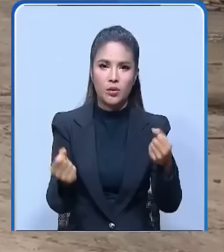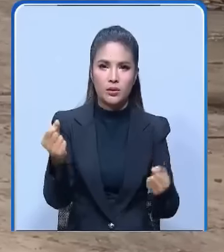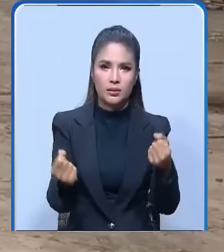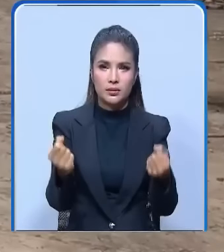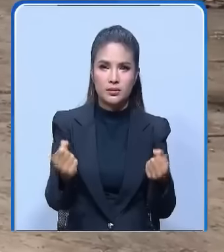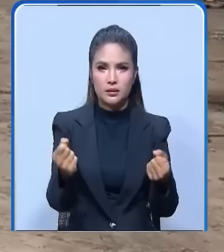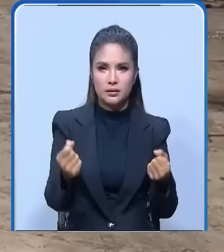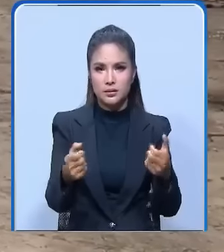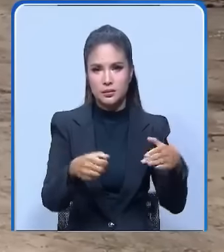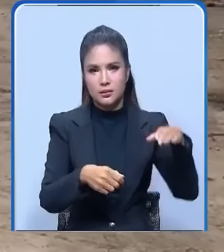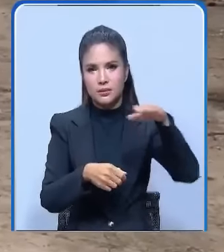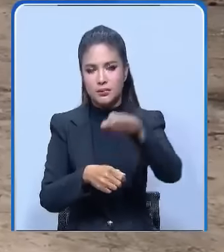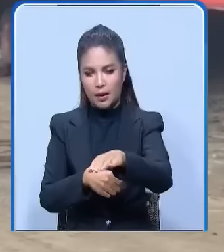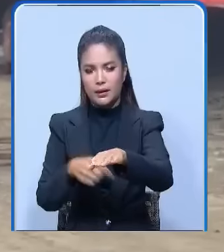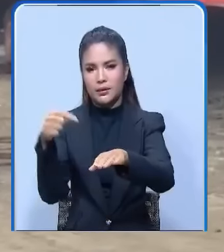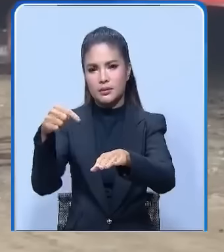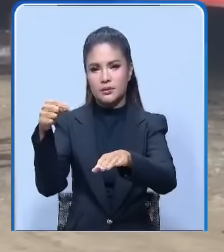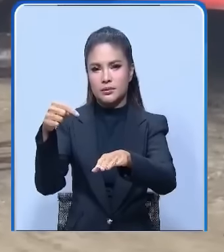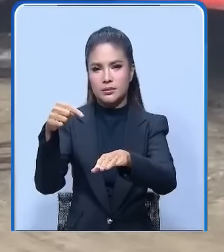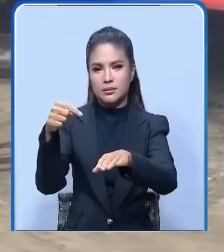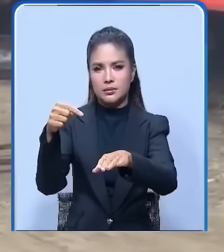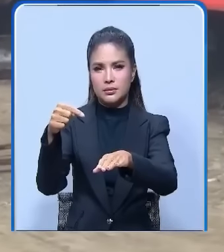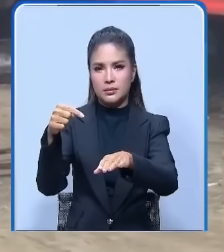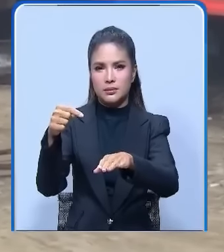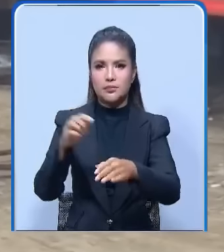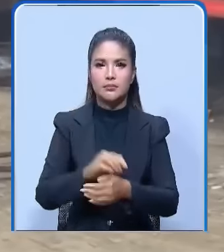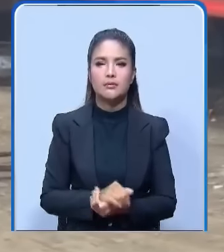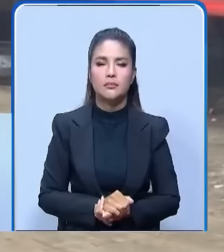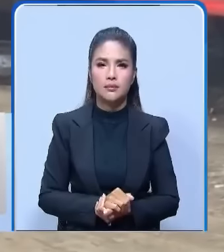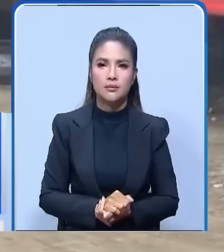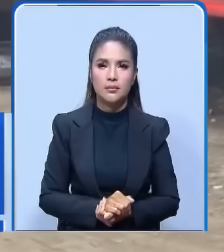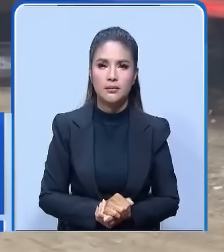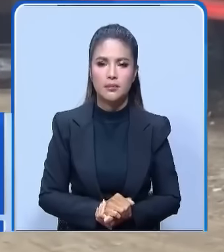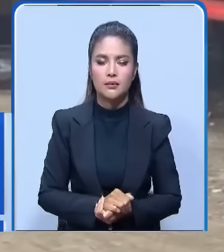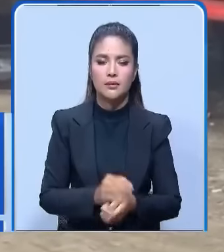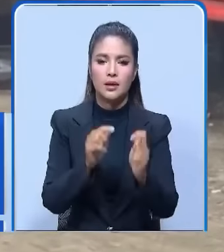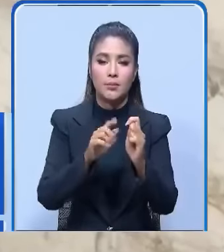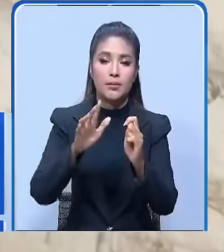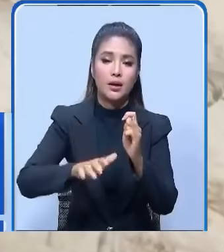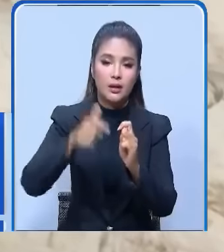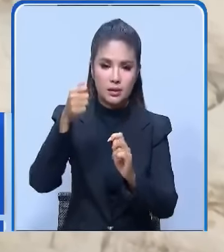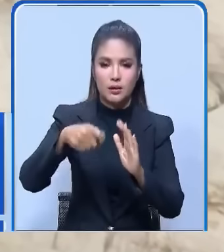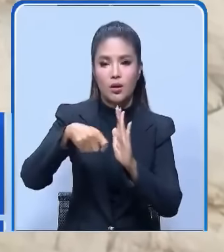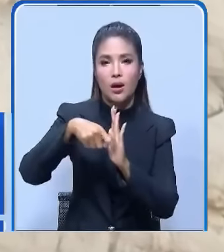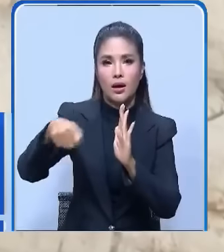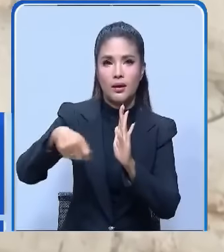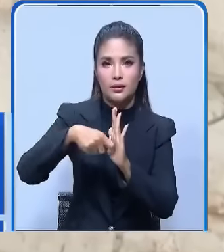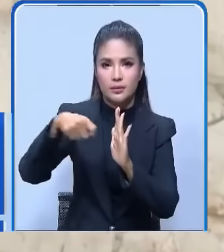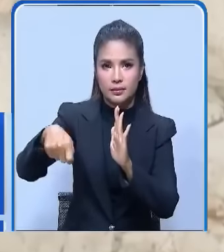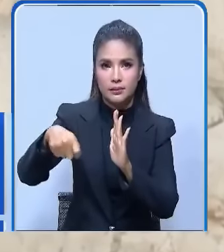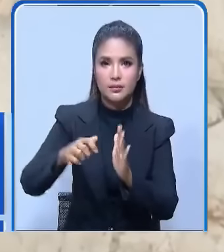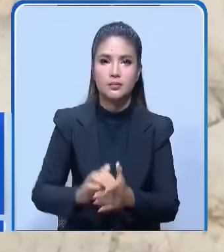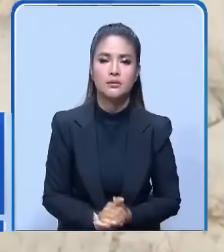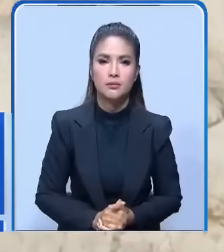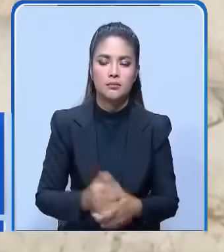ถังก๊าซ NGV คืออู่กังการช่างนะคะอยู่ในพื้นที่โคกรวดอำเภอเมืองจังหวัดนครราชสีมาขณะที่ทำการอ